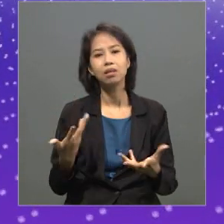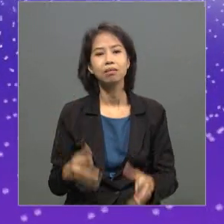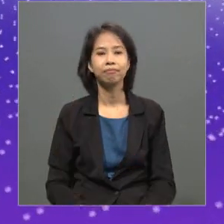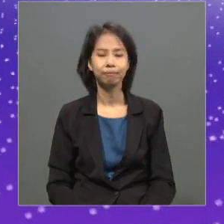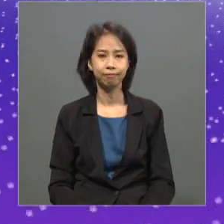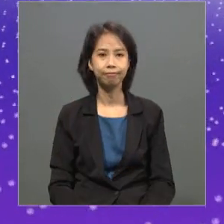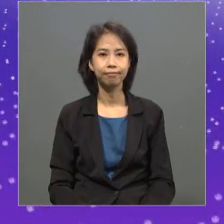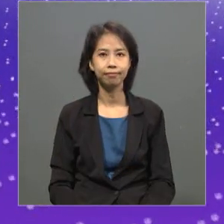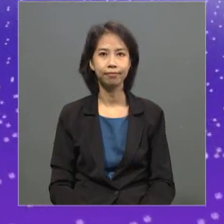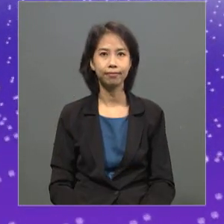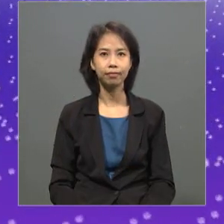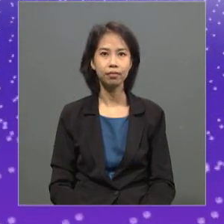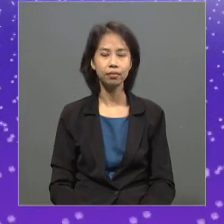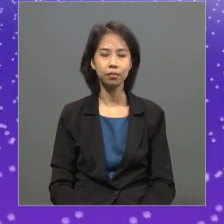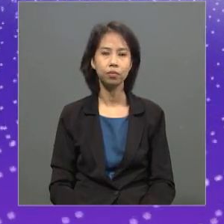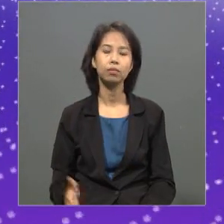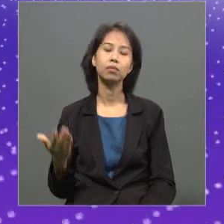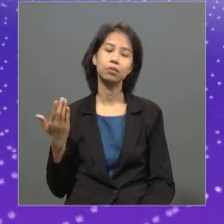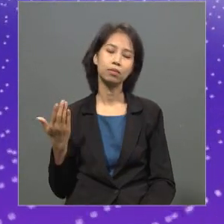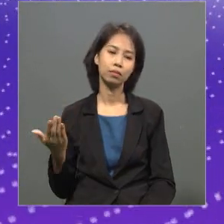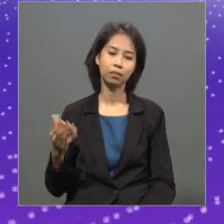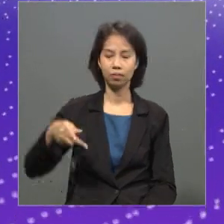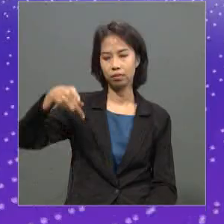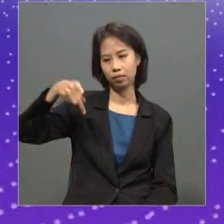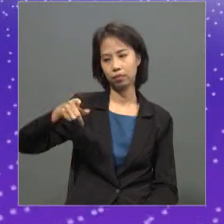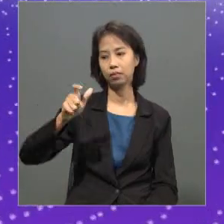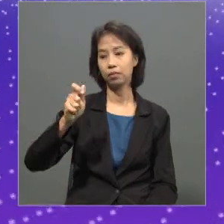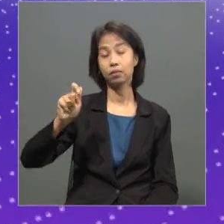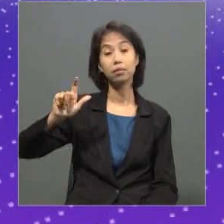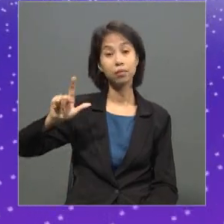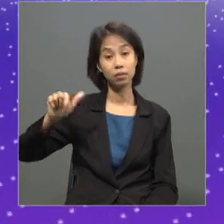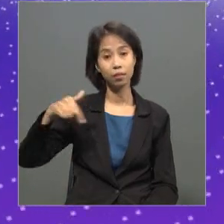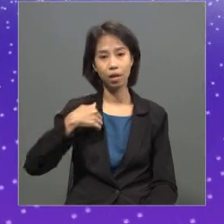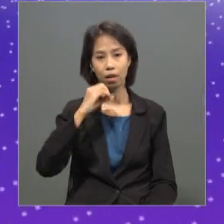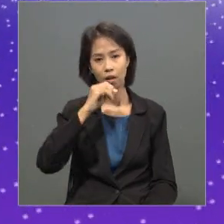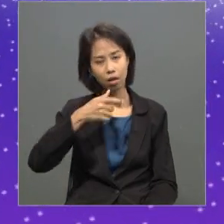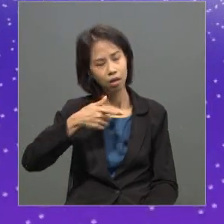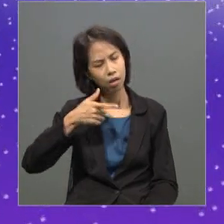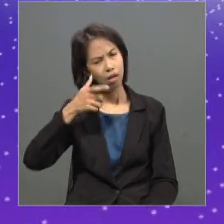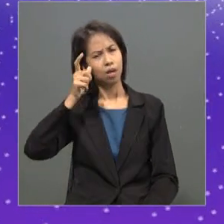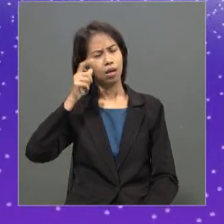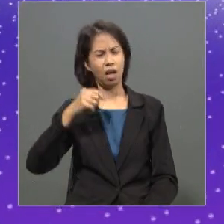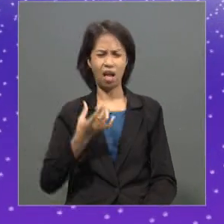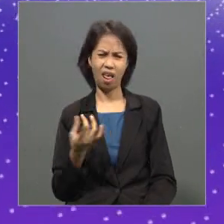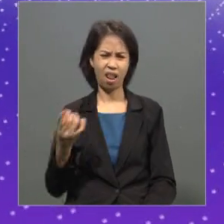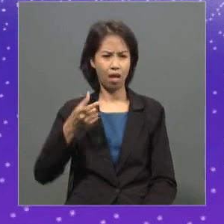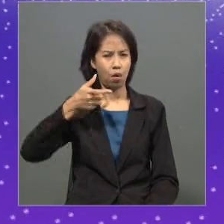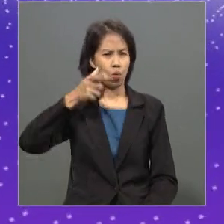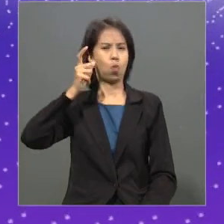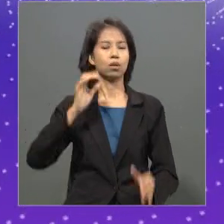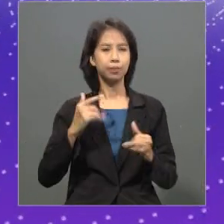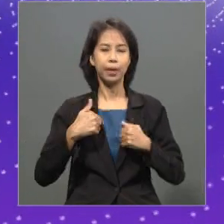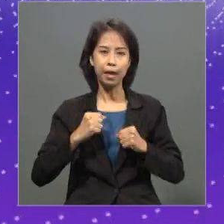กันค่ะซึ่งบอสพอก็บอกนะยอมรับตรงๆงงแล้วก็สับสนมากพยายามตั้ง